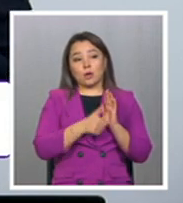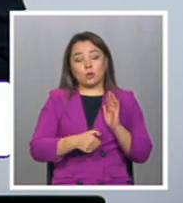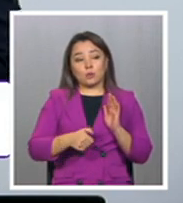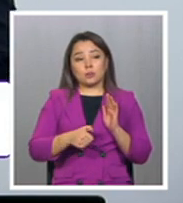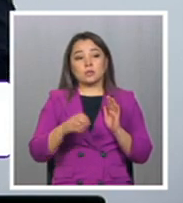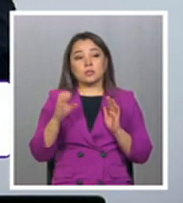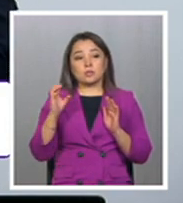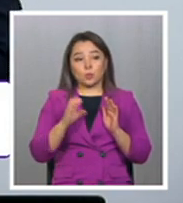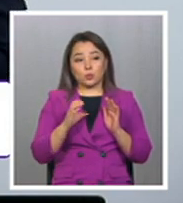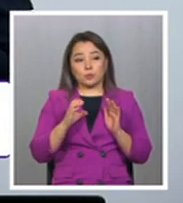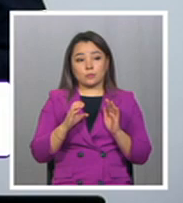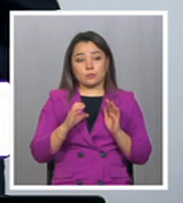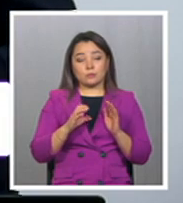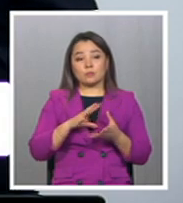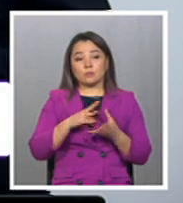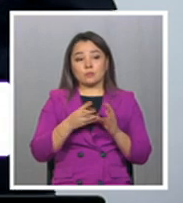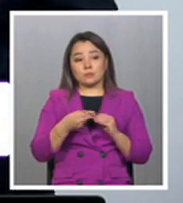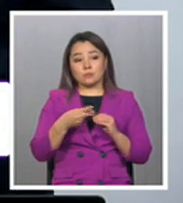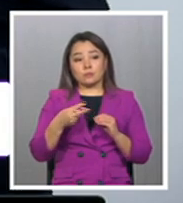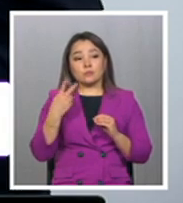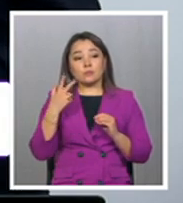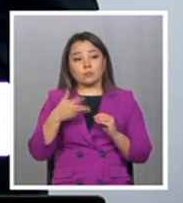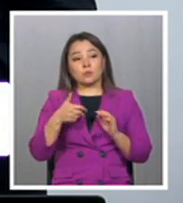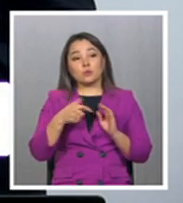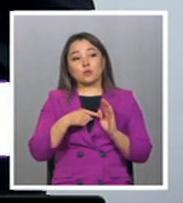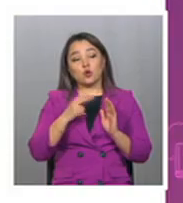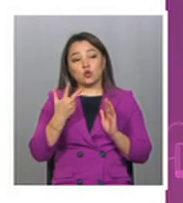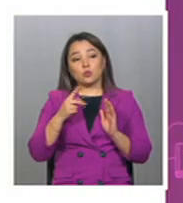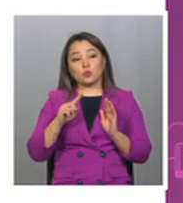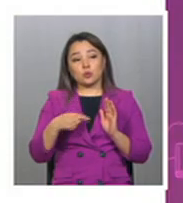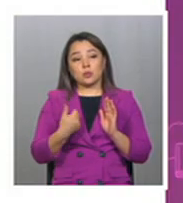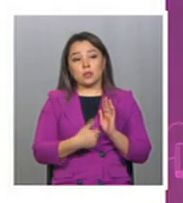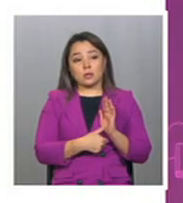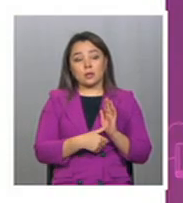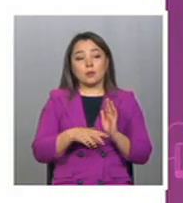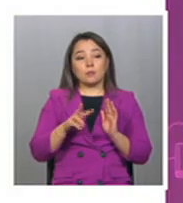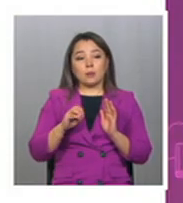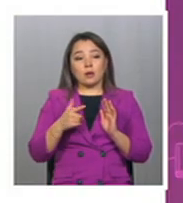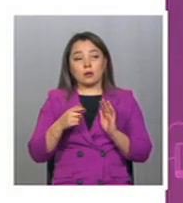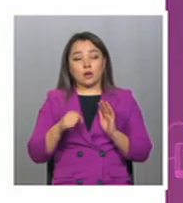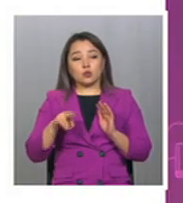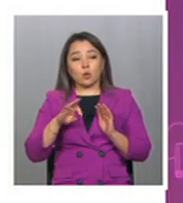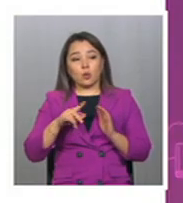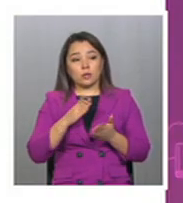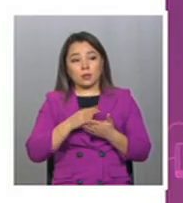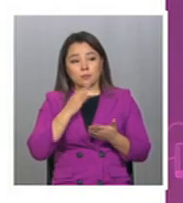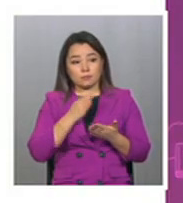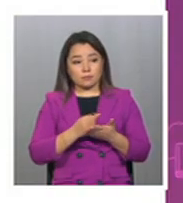3600 секунд тең болады 3.16 мегаджоул.